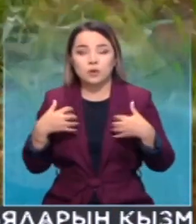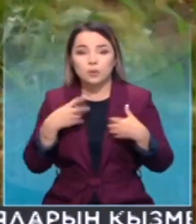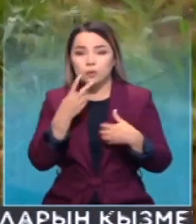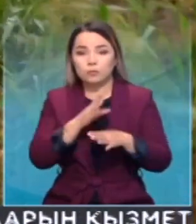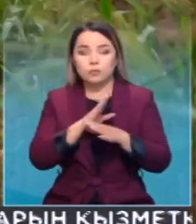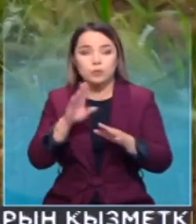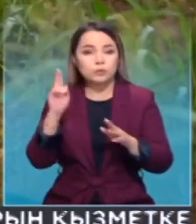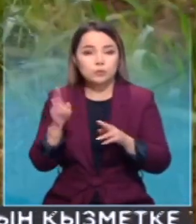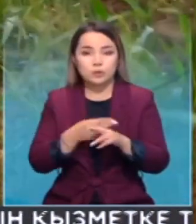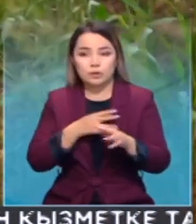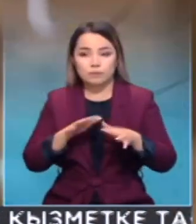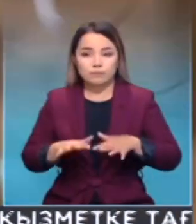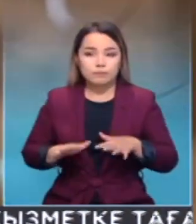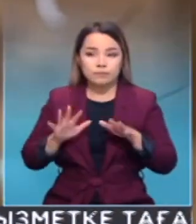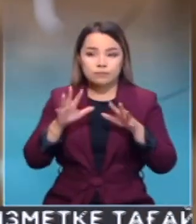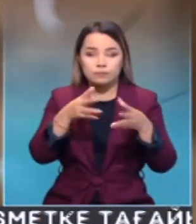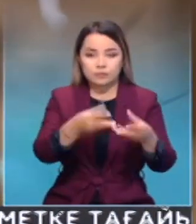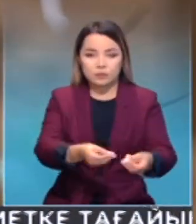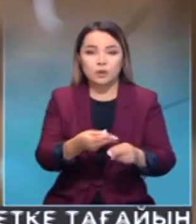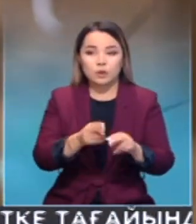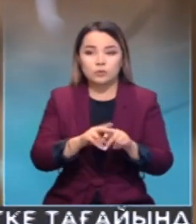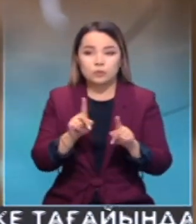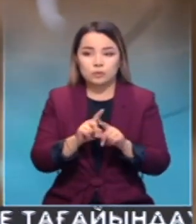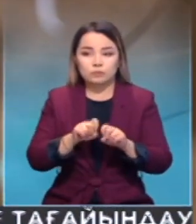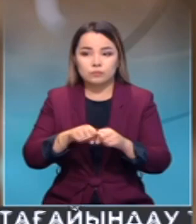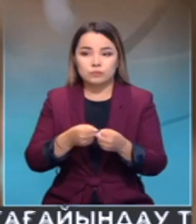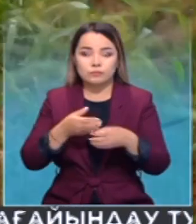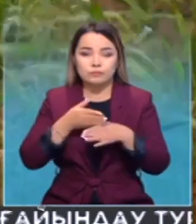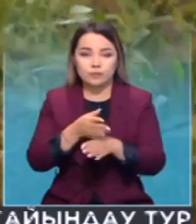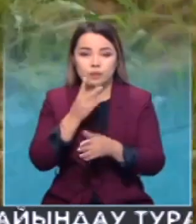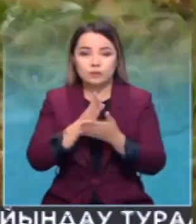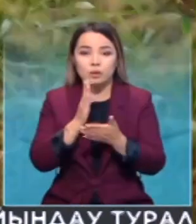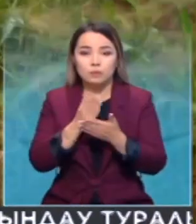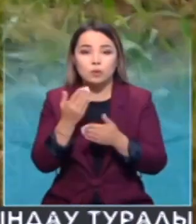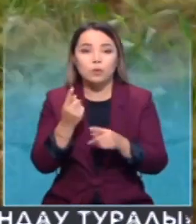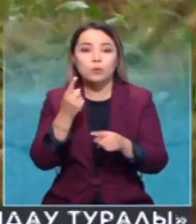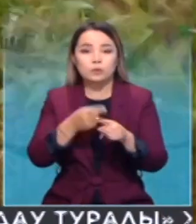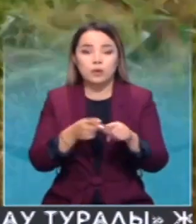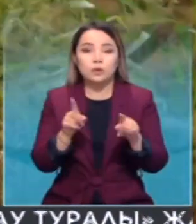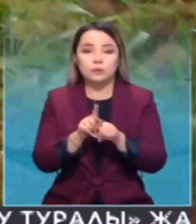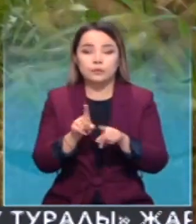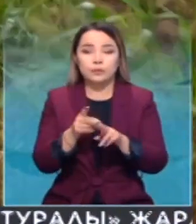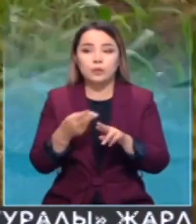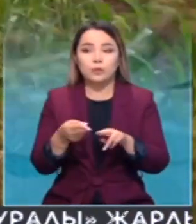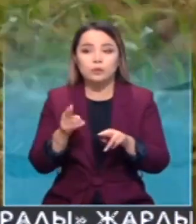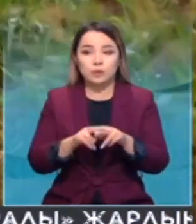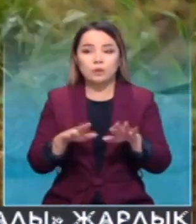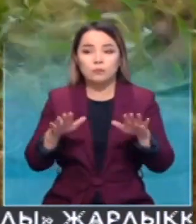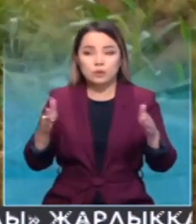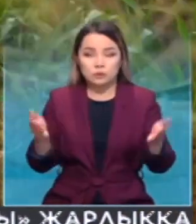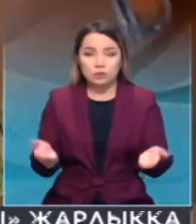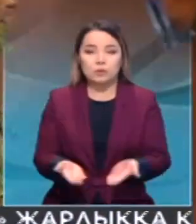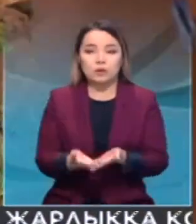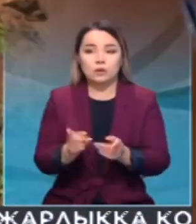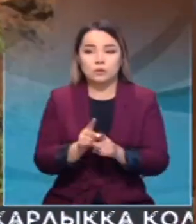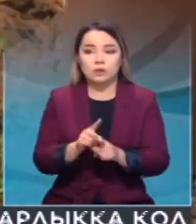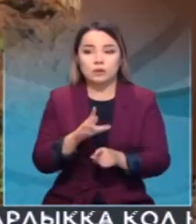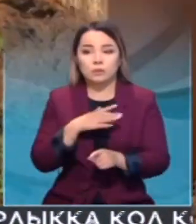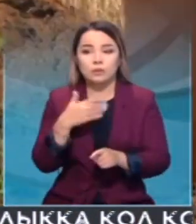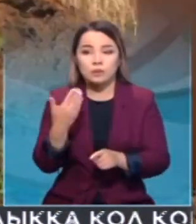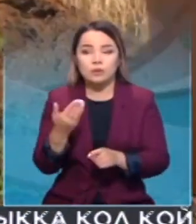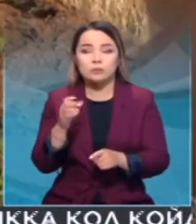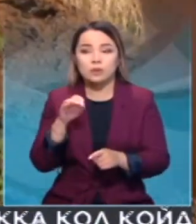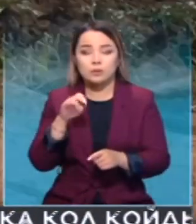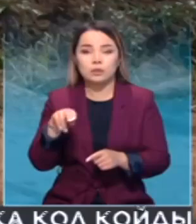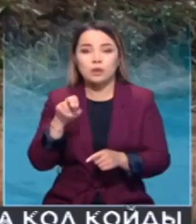көрмейді екен. Үйірімен келіп, мінеге бұлай етіп, нөпірмен бұзып өтеді. Бұған қоса қосымша осындай орғазып тастаған. Бейбіт